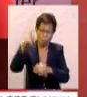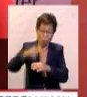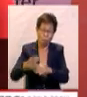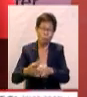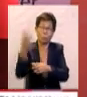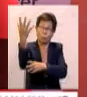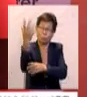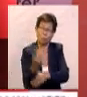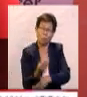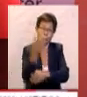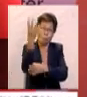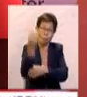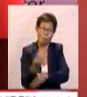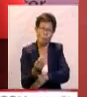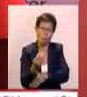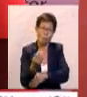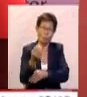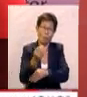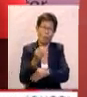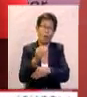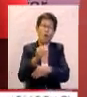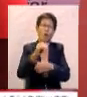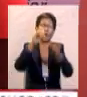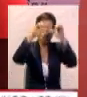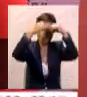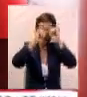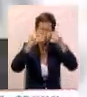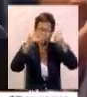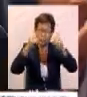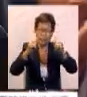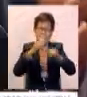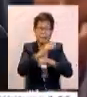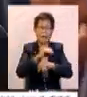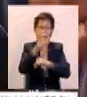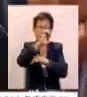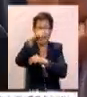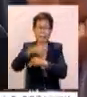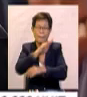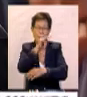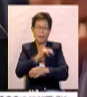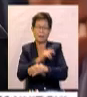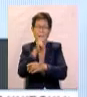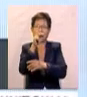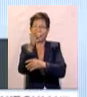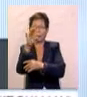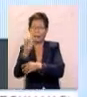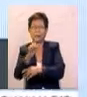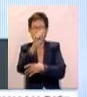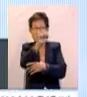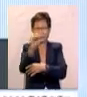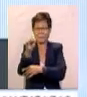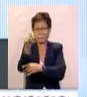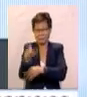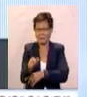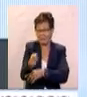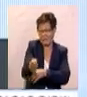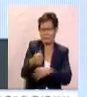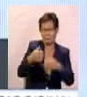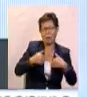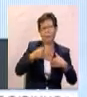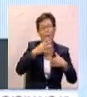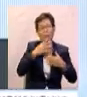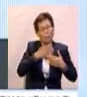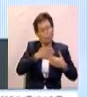memuat turun aplikasi BUS di Google Play Store dan juga App Store. Menteri Belia dan Sukan Syed Saddiq Syed Abdul Rahman turut